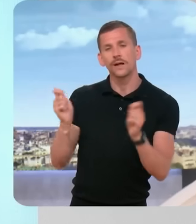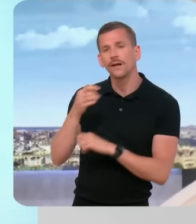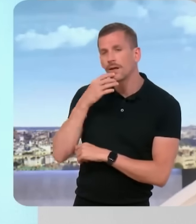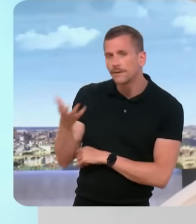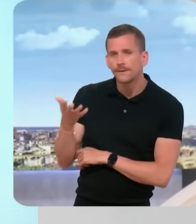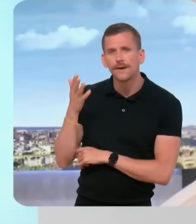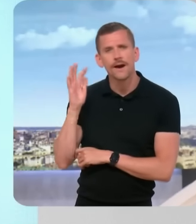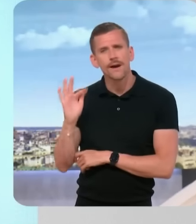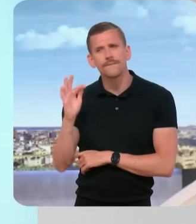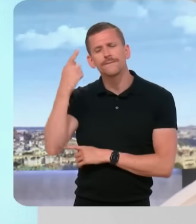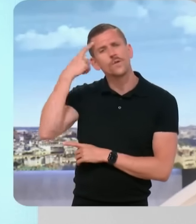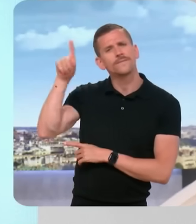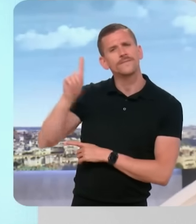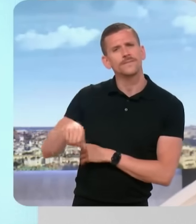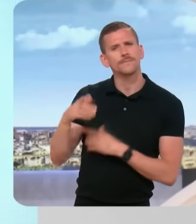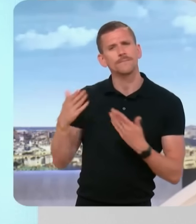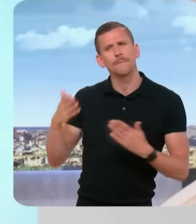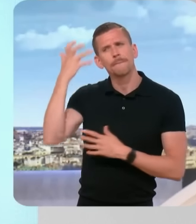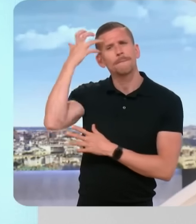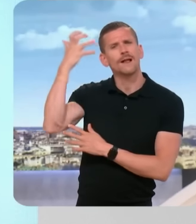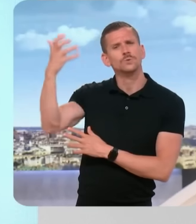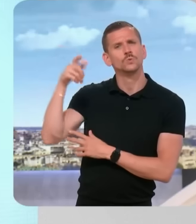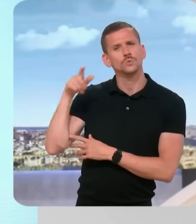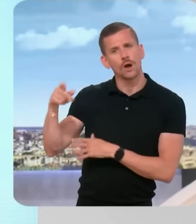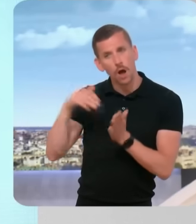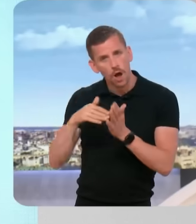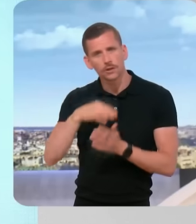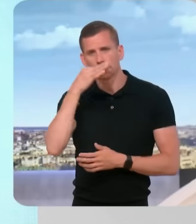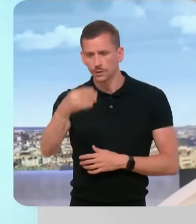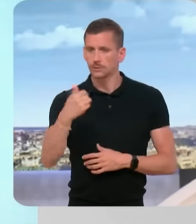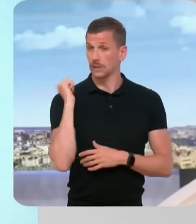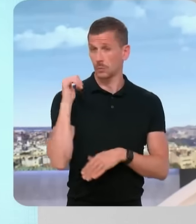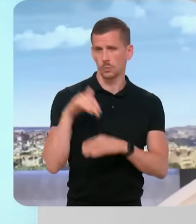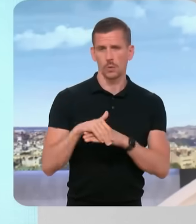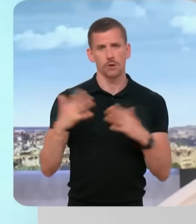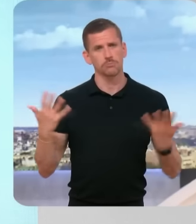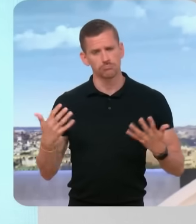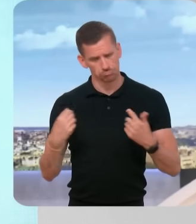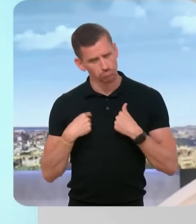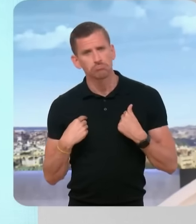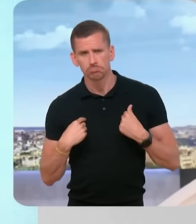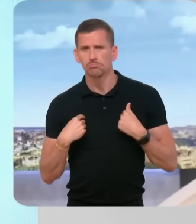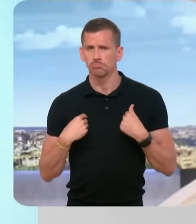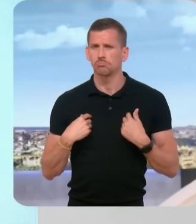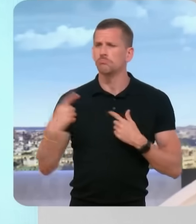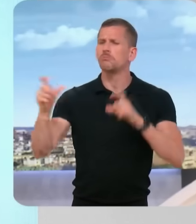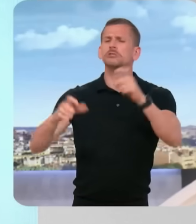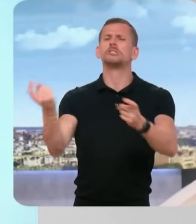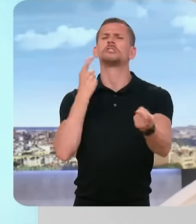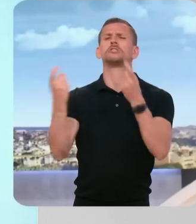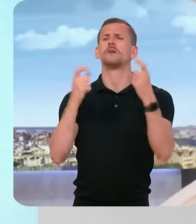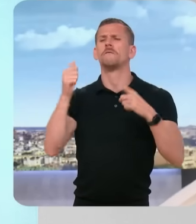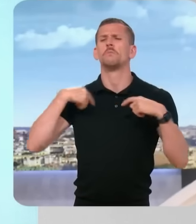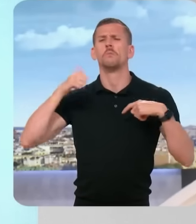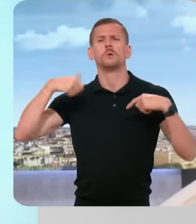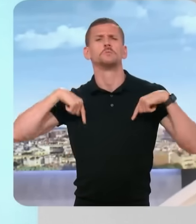France Insoumise. Jean-Luc Mélenchon a encore dit hier soir que ceux qui le disqualifiaient comme Premier ministre potentiel, il y en a